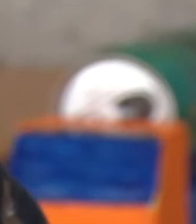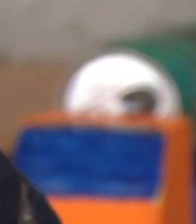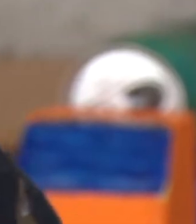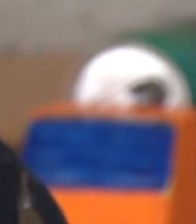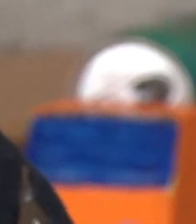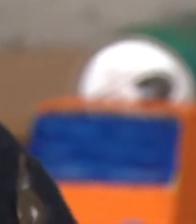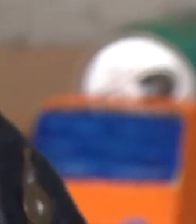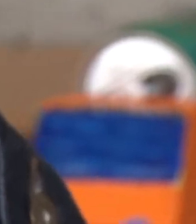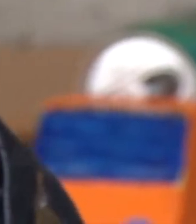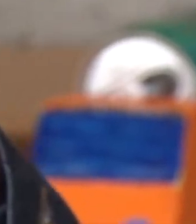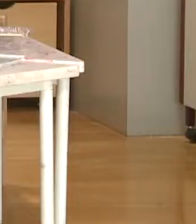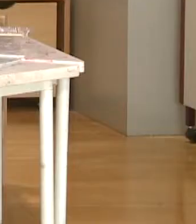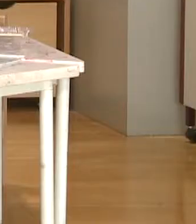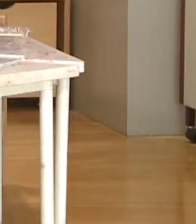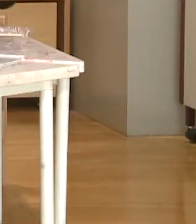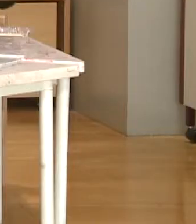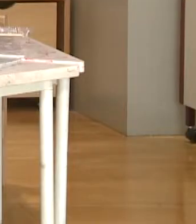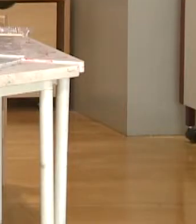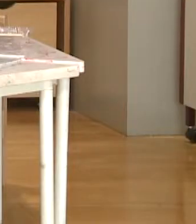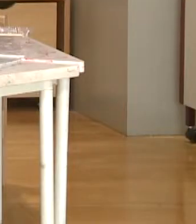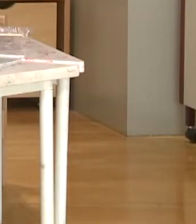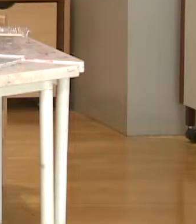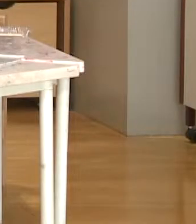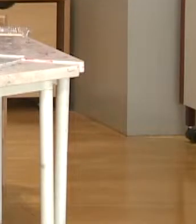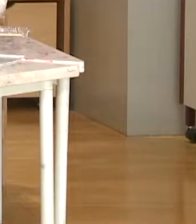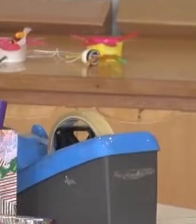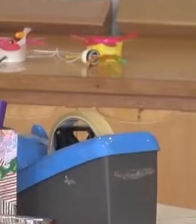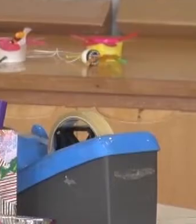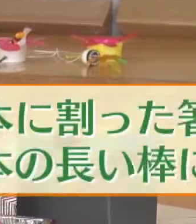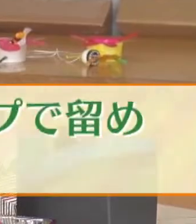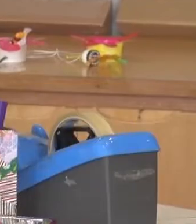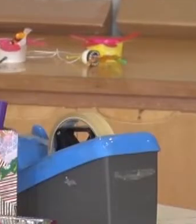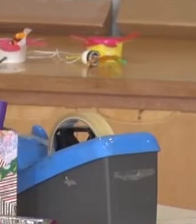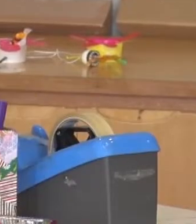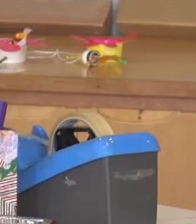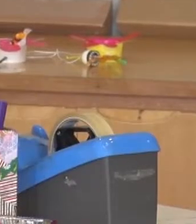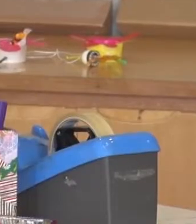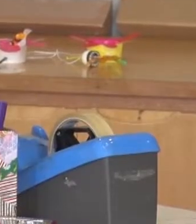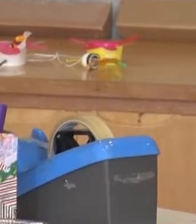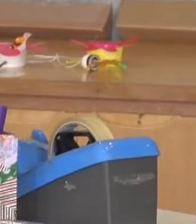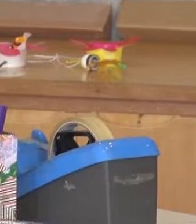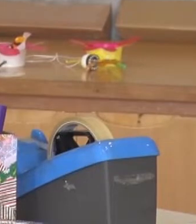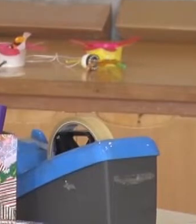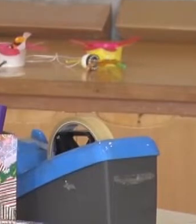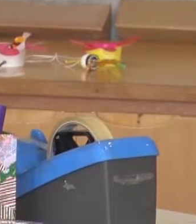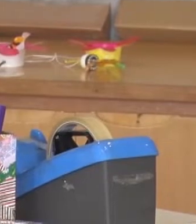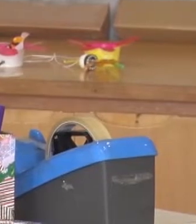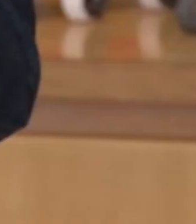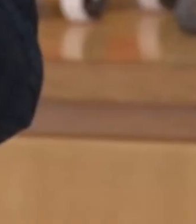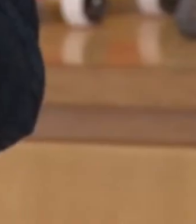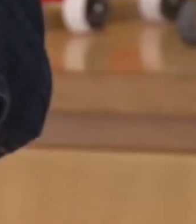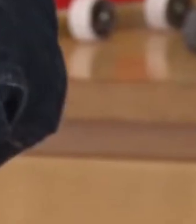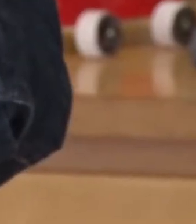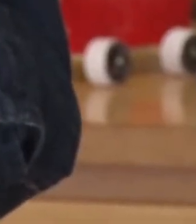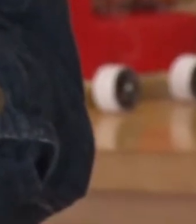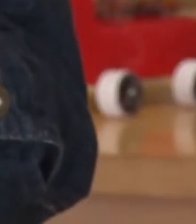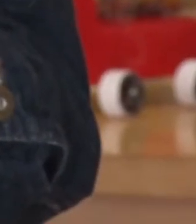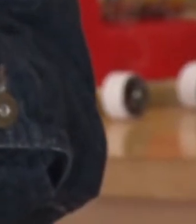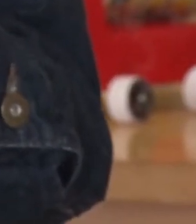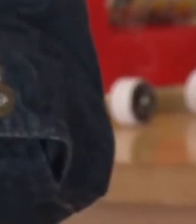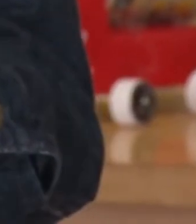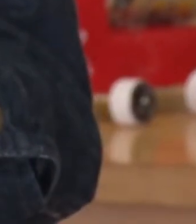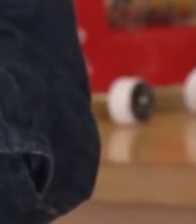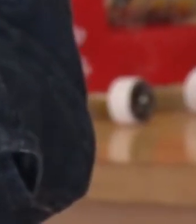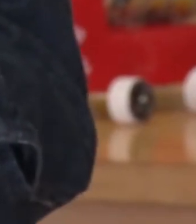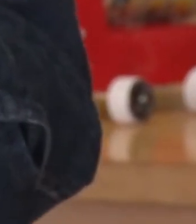。 今度は棒を作ります。割り箸を2本重ねてください。この時1本